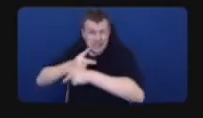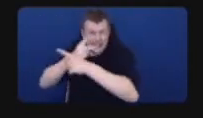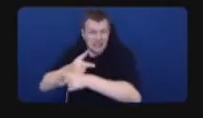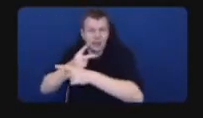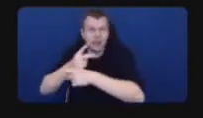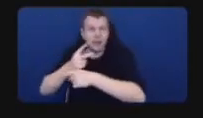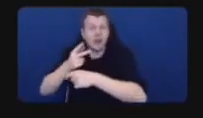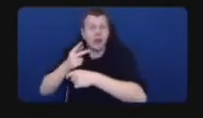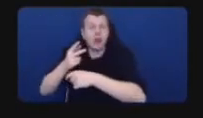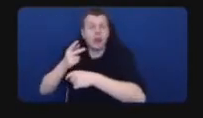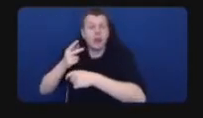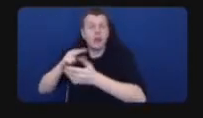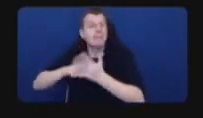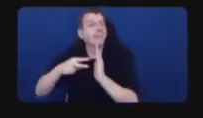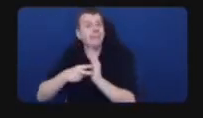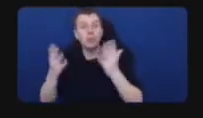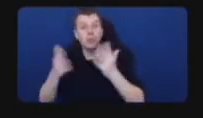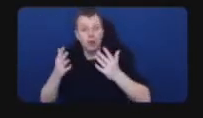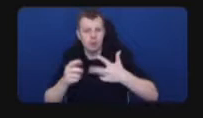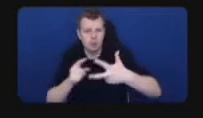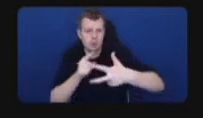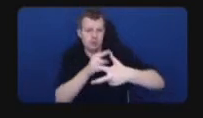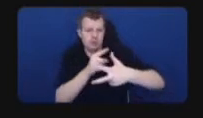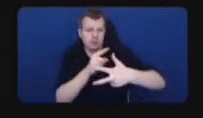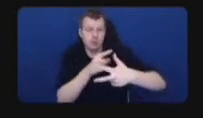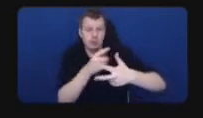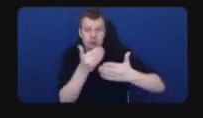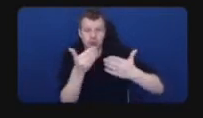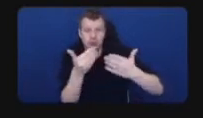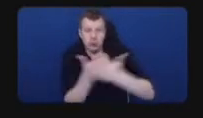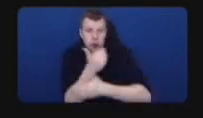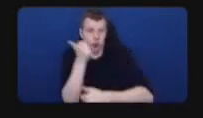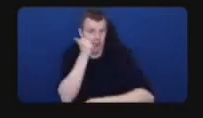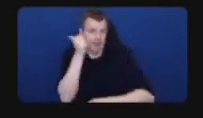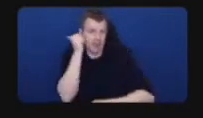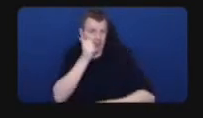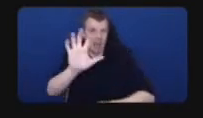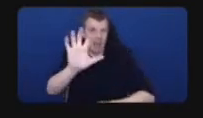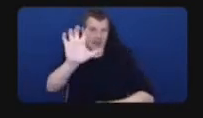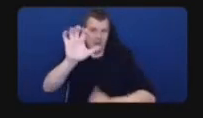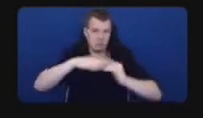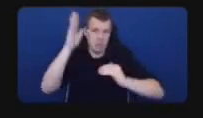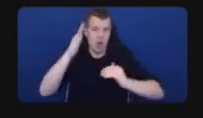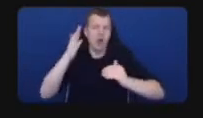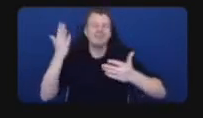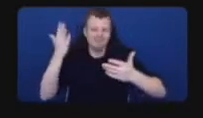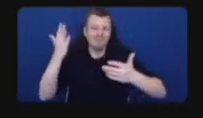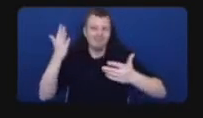所以如果是说是极度谨慎呢，这些必须要符合。